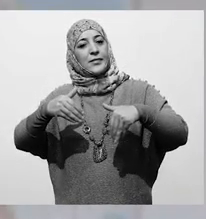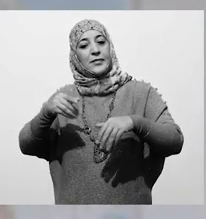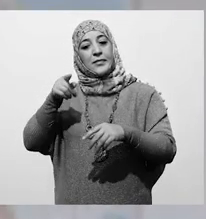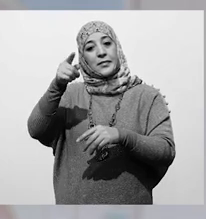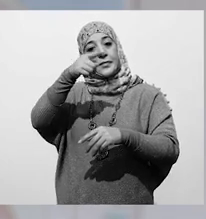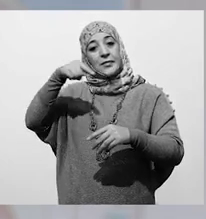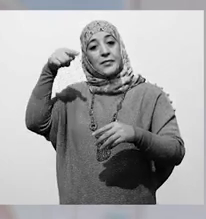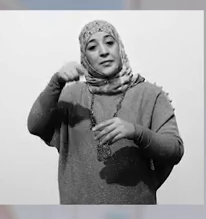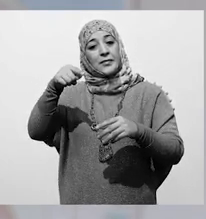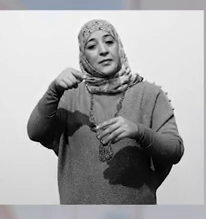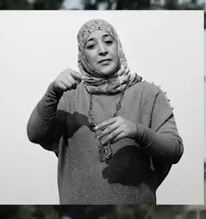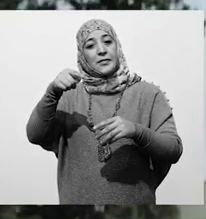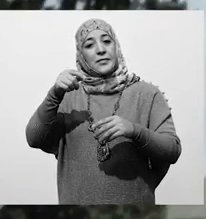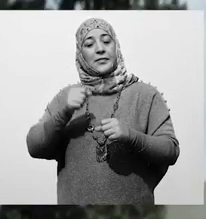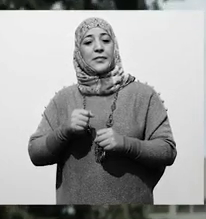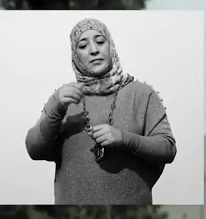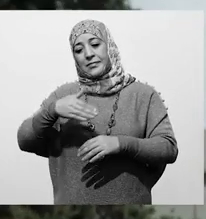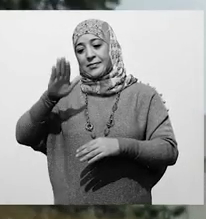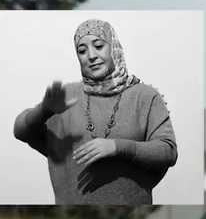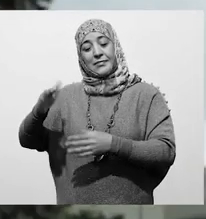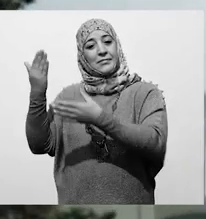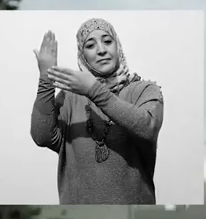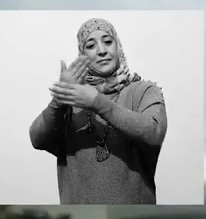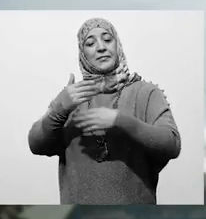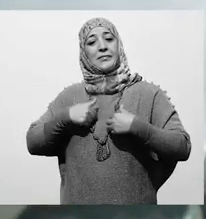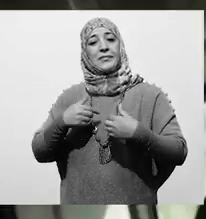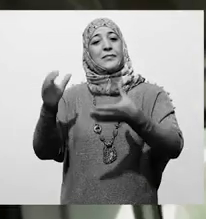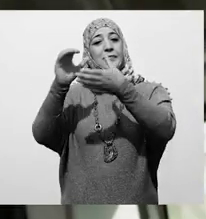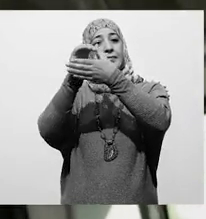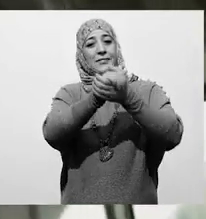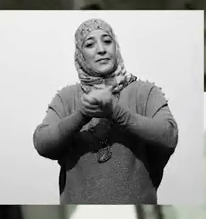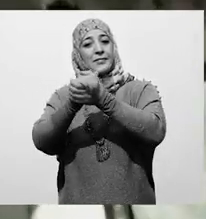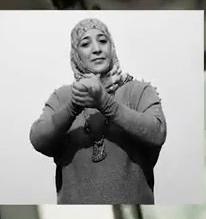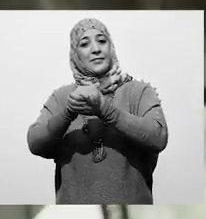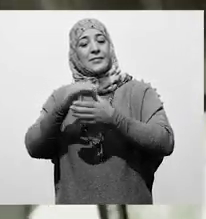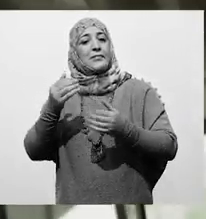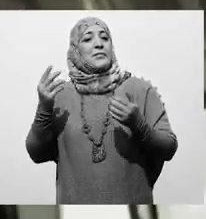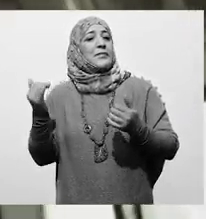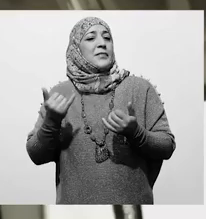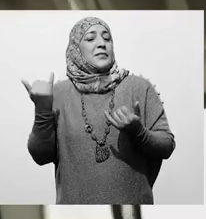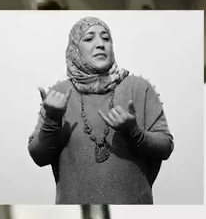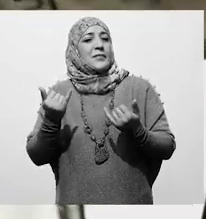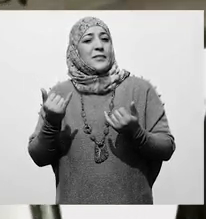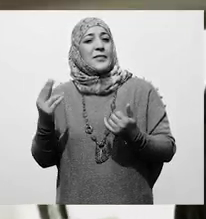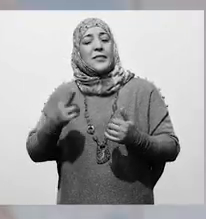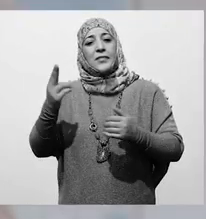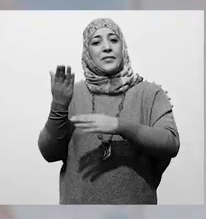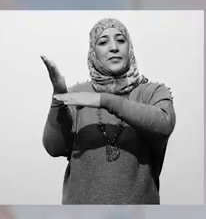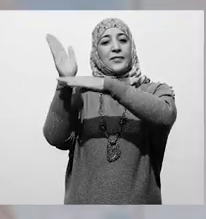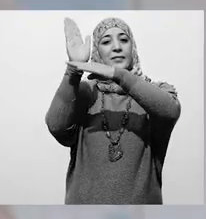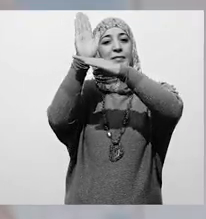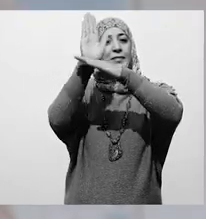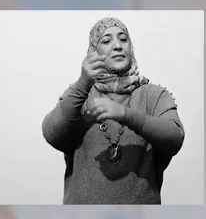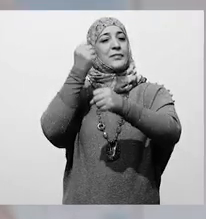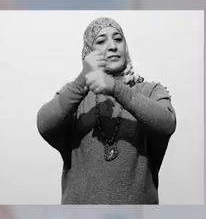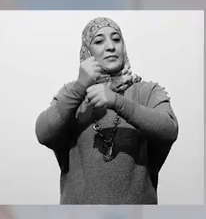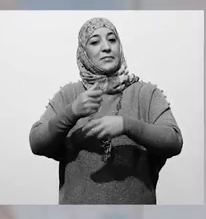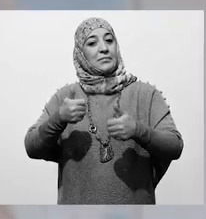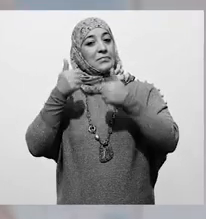avait 4 ans et en télémédecine ouest d'hier paris ne voulait pas d'un mariage erakat de